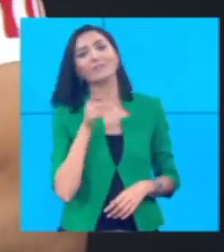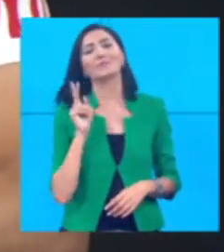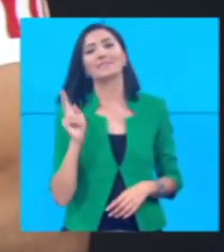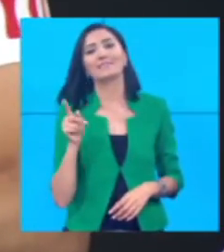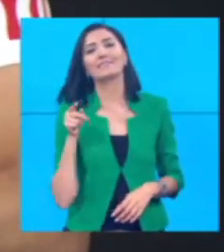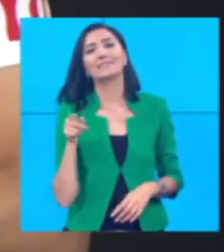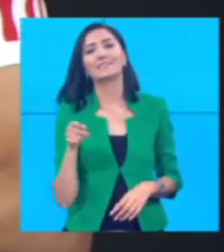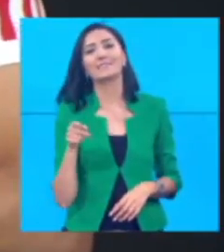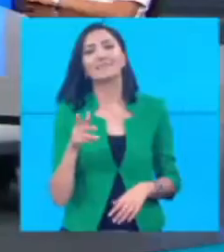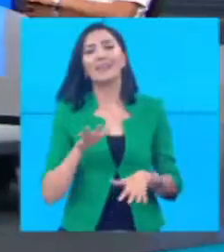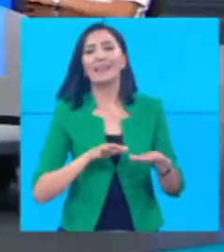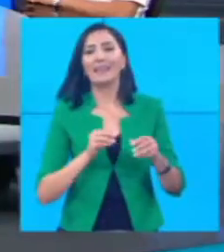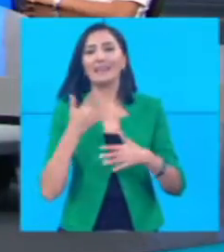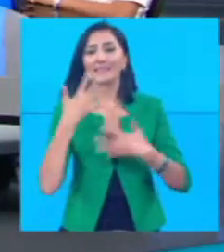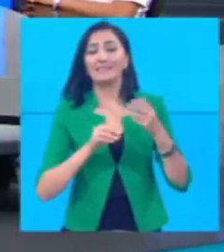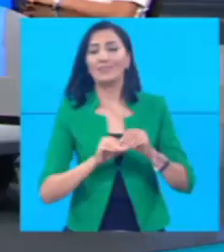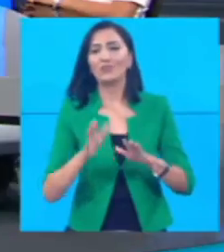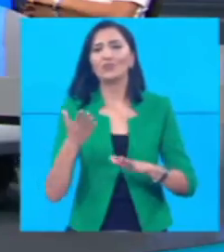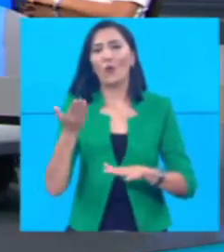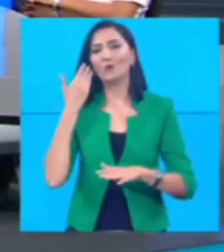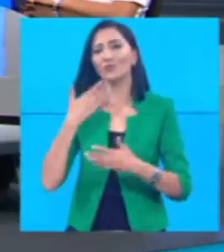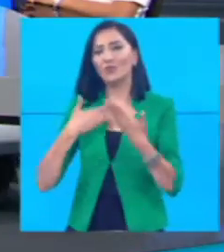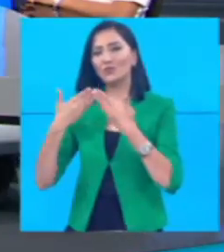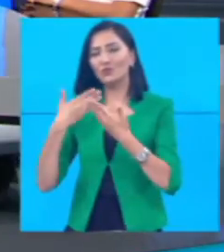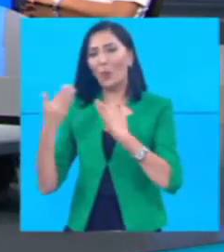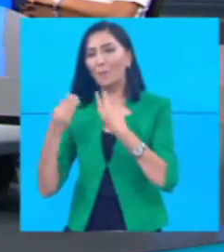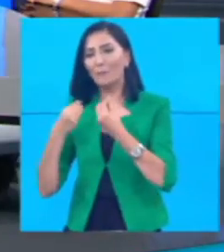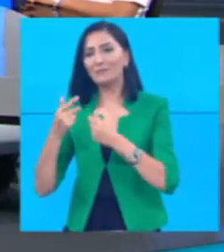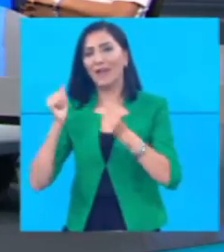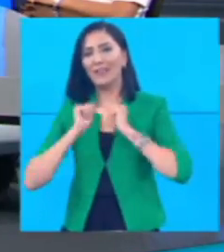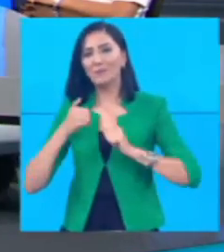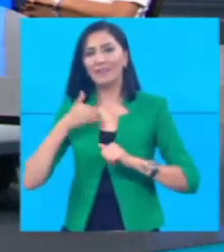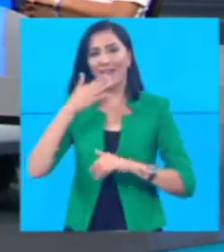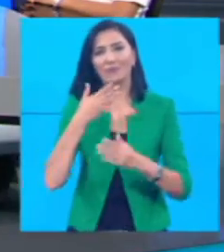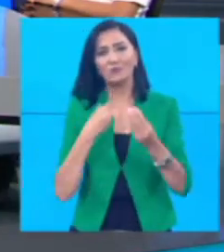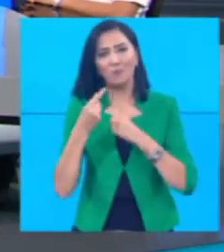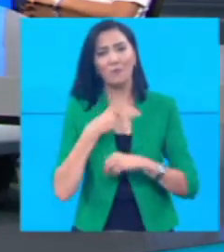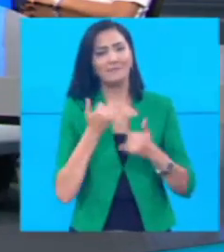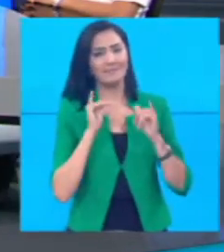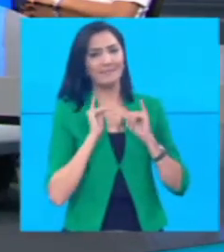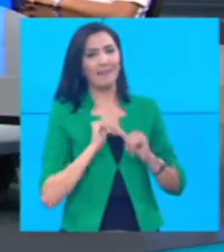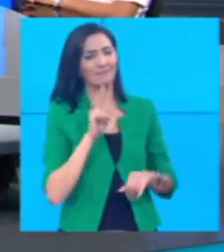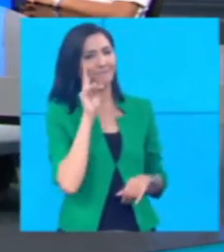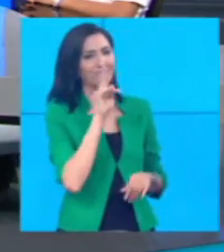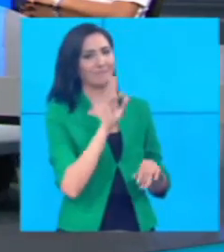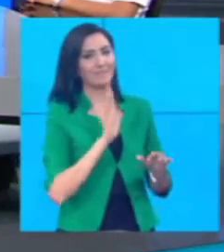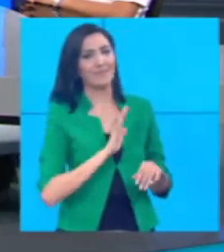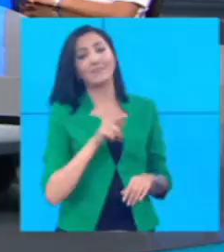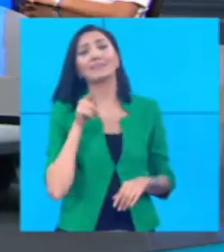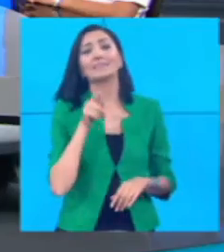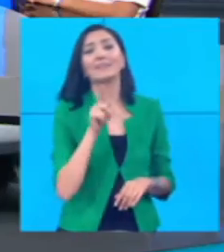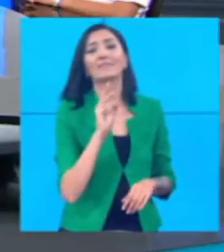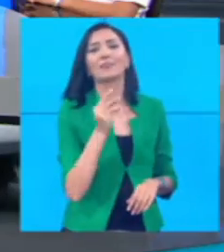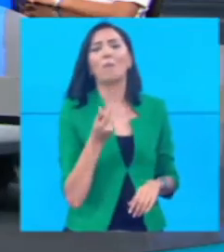Onun sizlerle yayın öncesinde sohbetimizde, işte antrenmanlarınıza gelip sohbet ettiğimde bunu rahatlıkla gözlemleyebiliyorum.